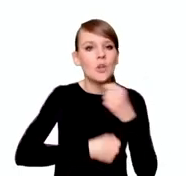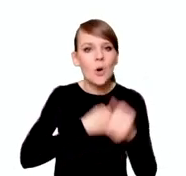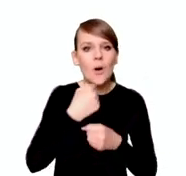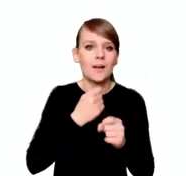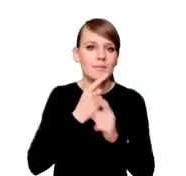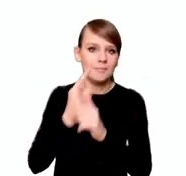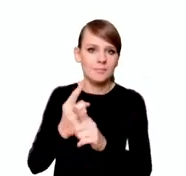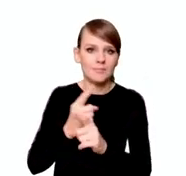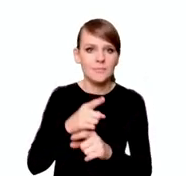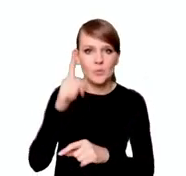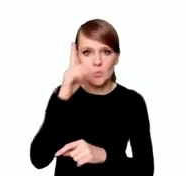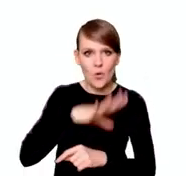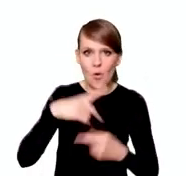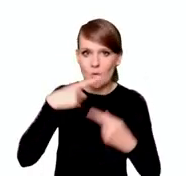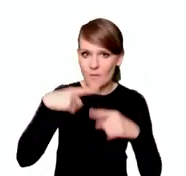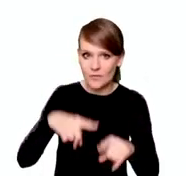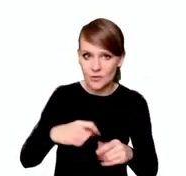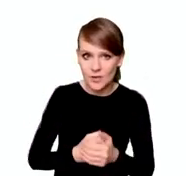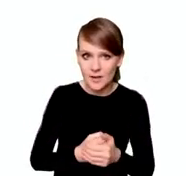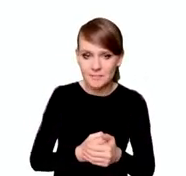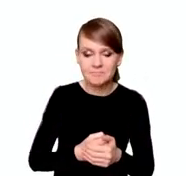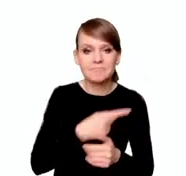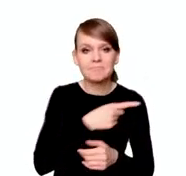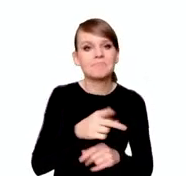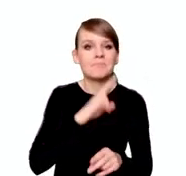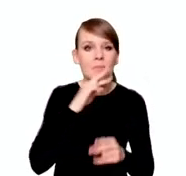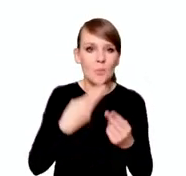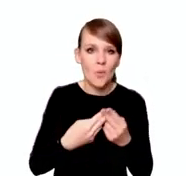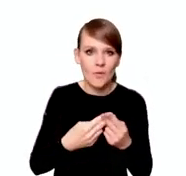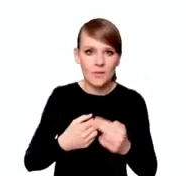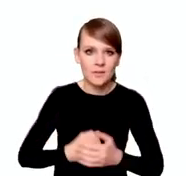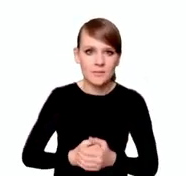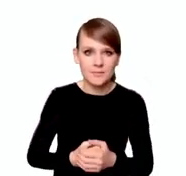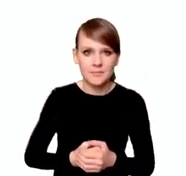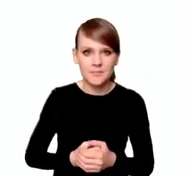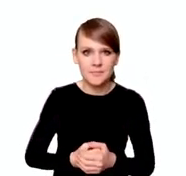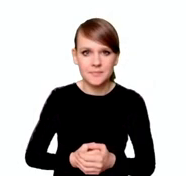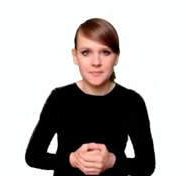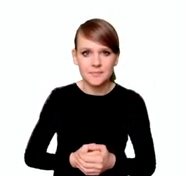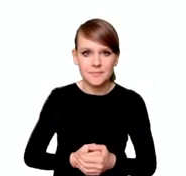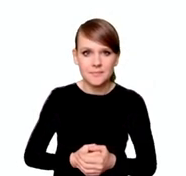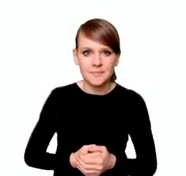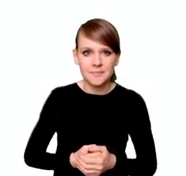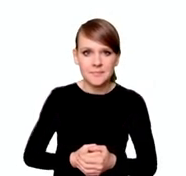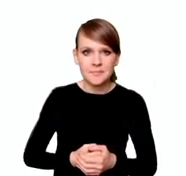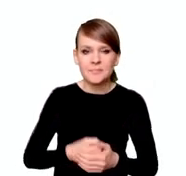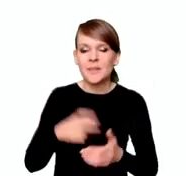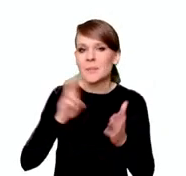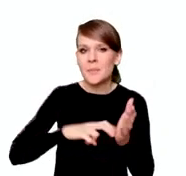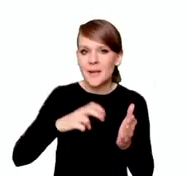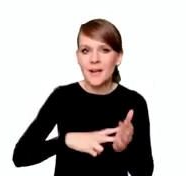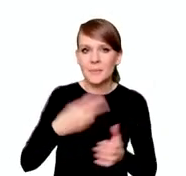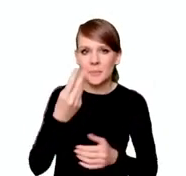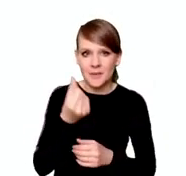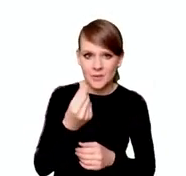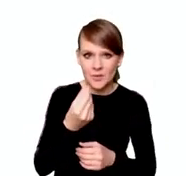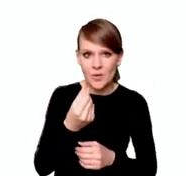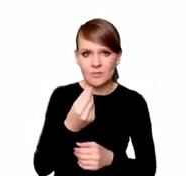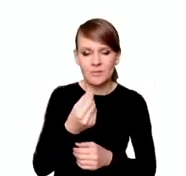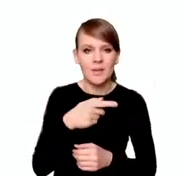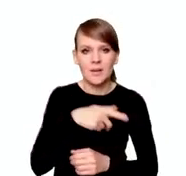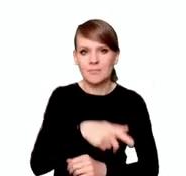tutaj wśród odpowiedzi kadra znalazły się brak środków finansowych na